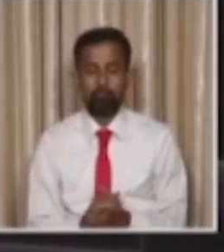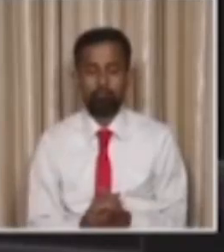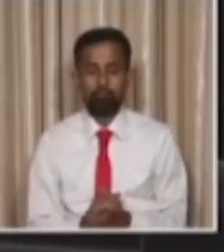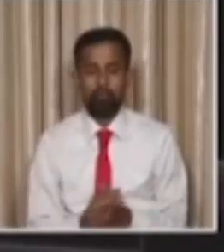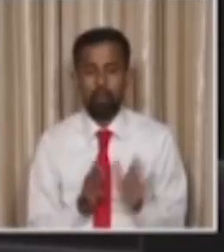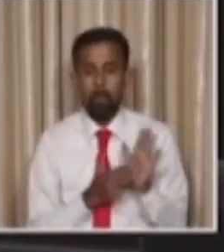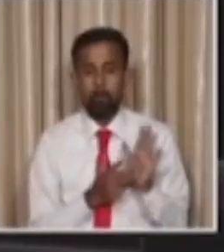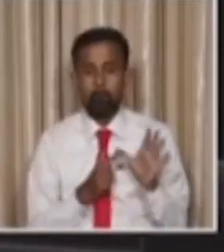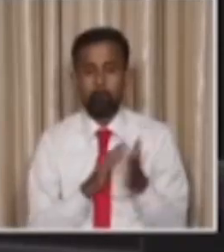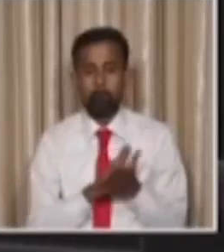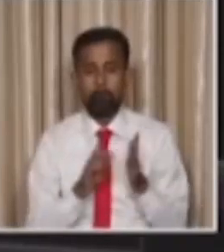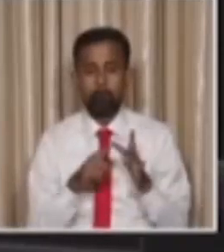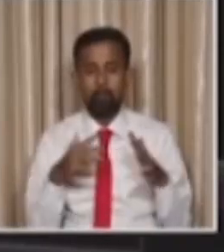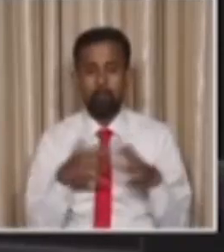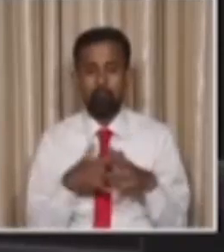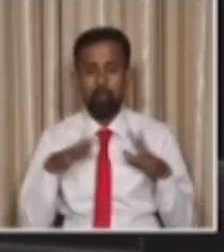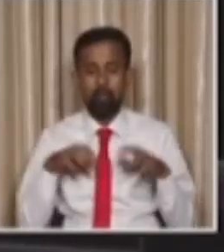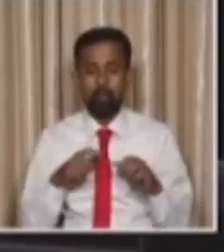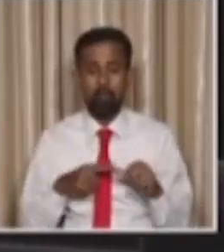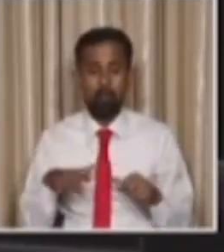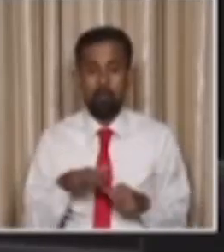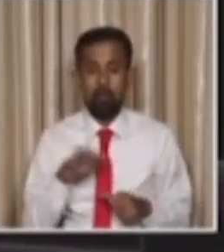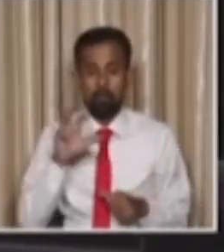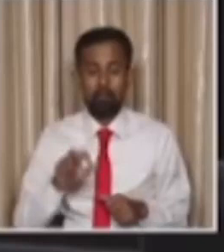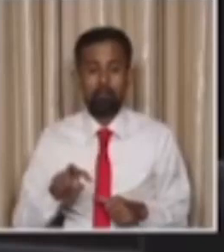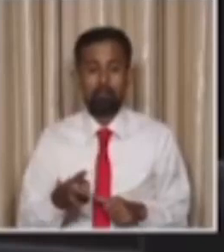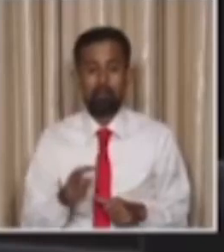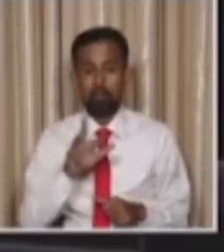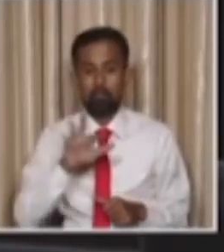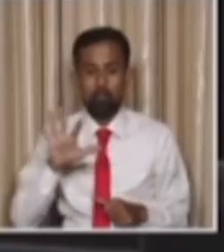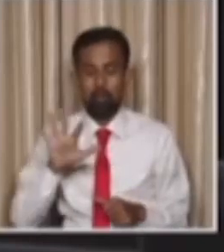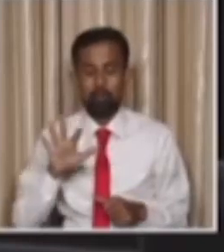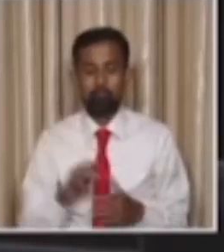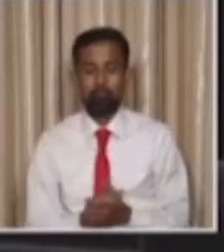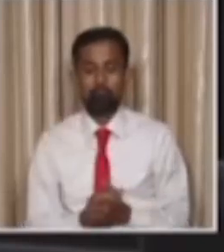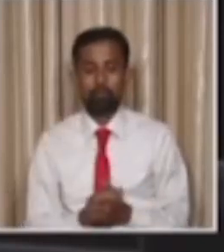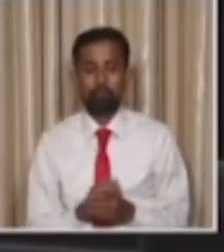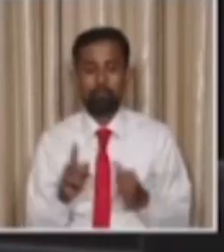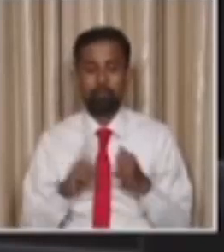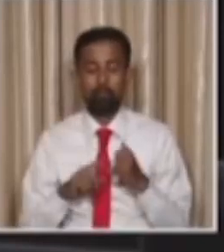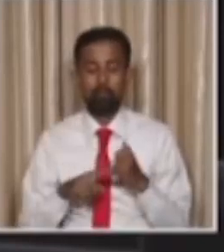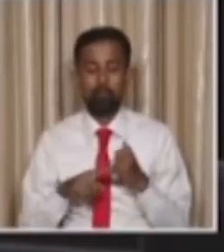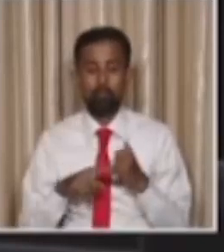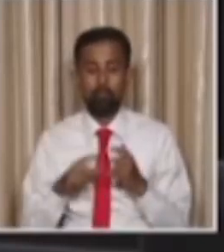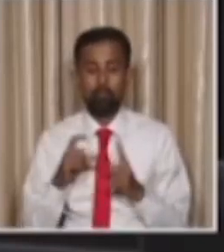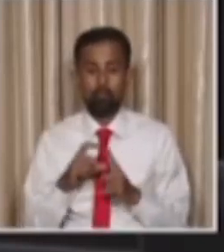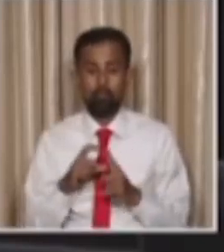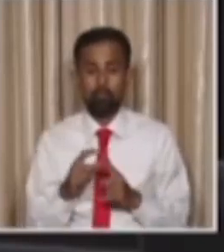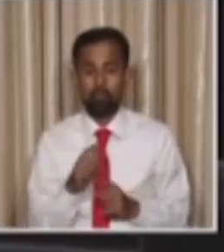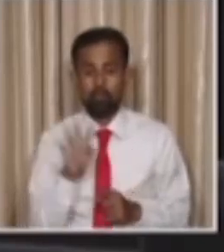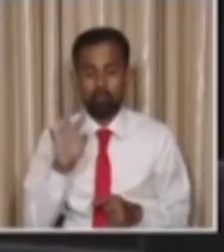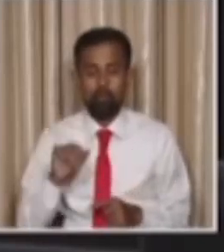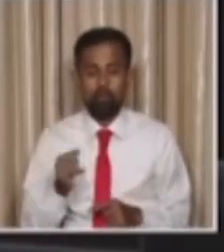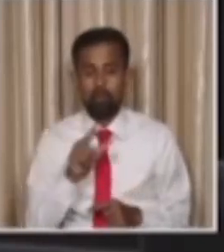මහව රක්ෂණ මණ්ඩලයට අයිති අක්කර 9295යි. ඒ වගේම උඩවලව අක්කර